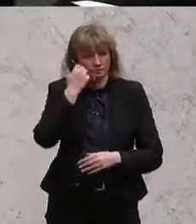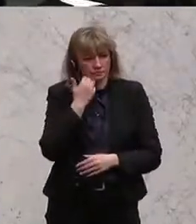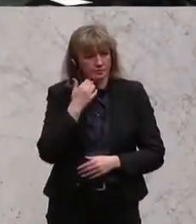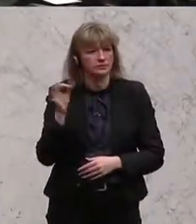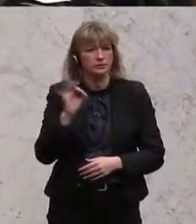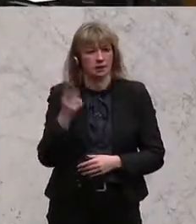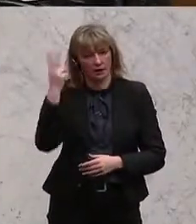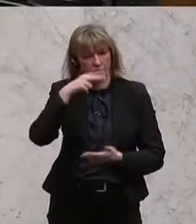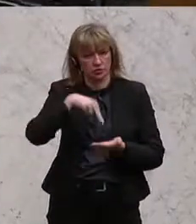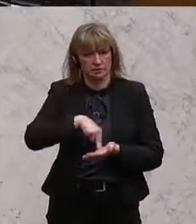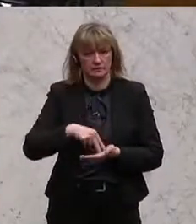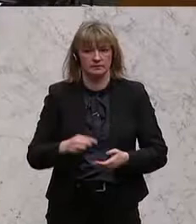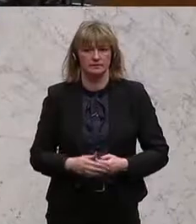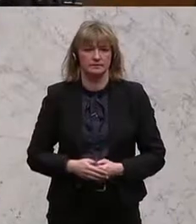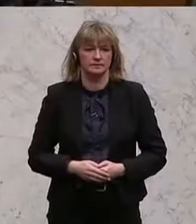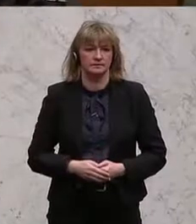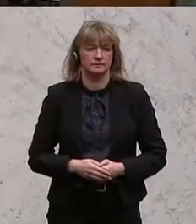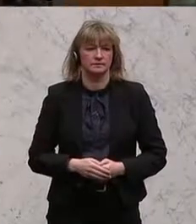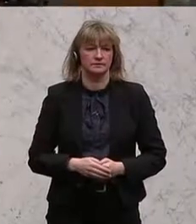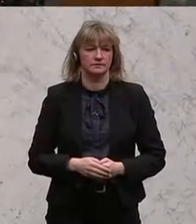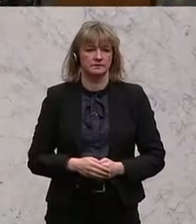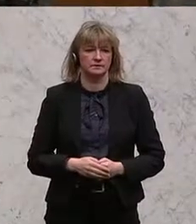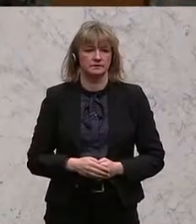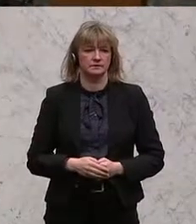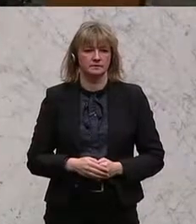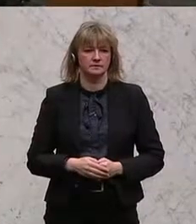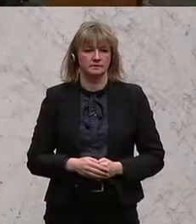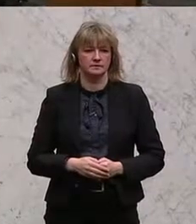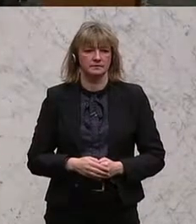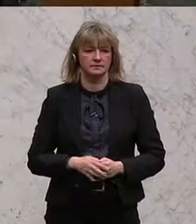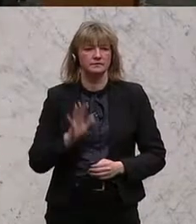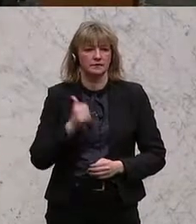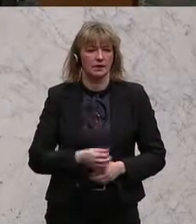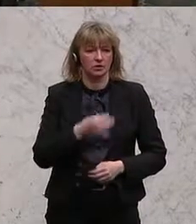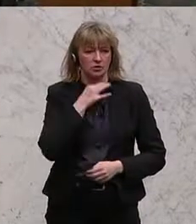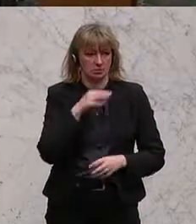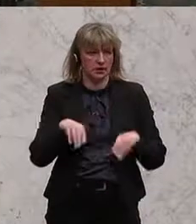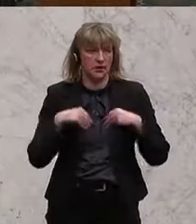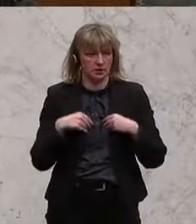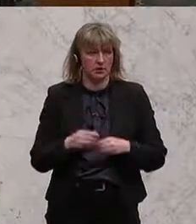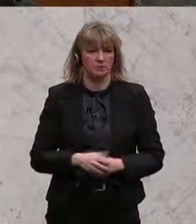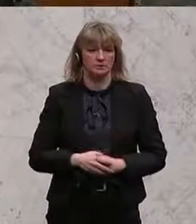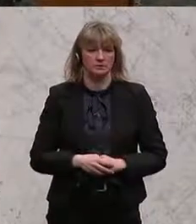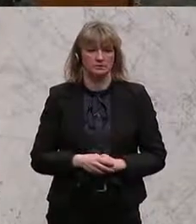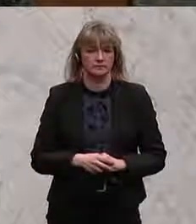ein Zeichen der Zustimmung. Das ist einstimmig so angenommen.